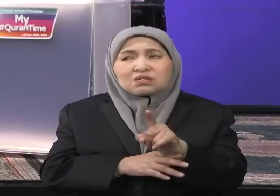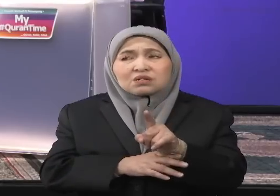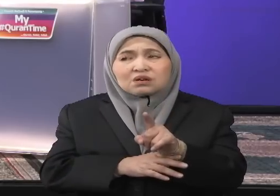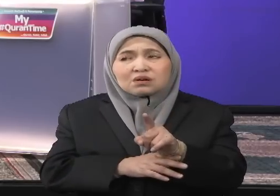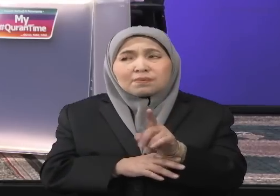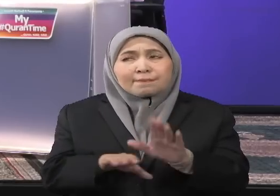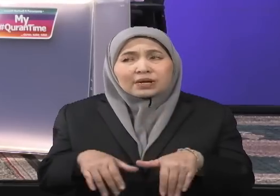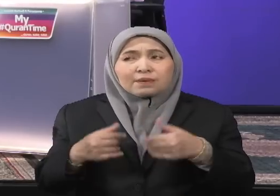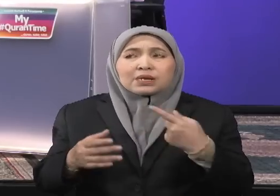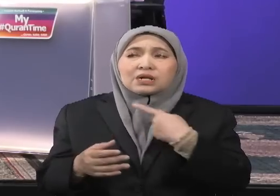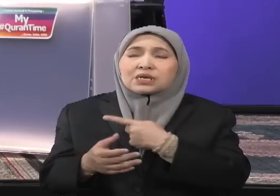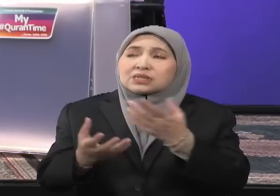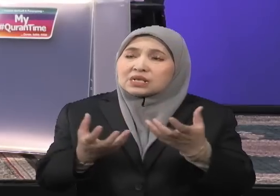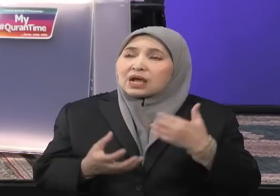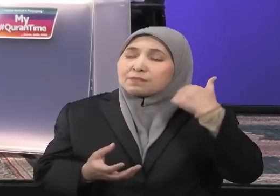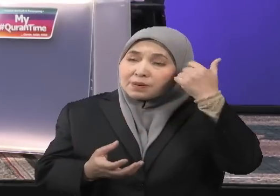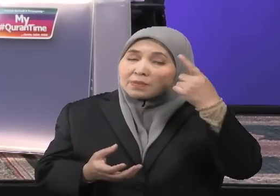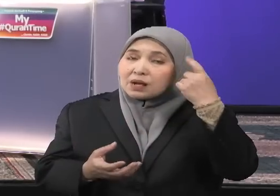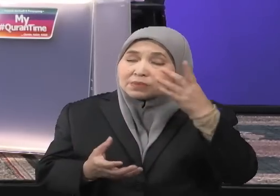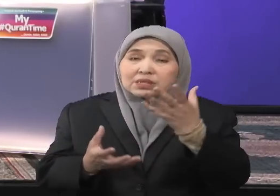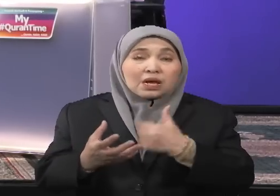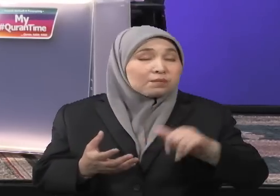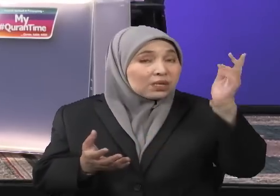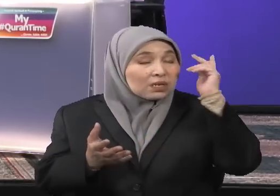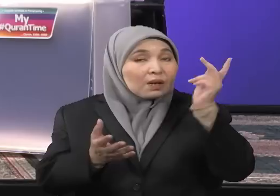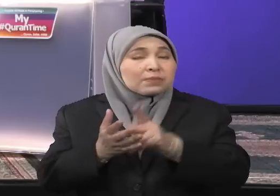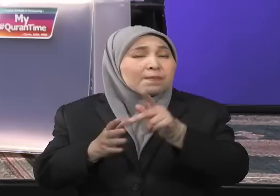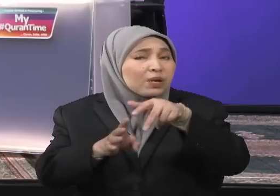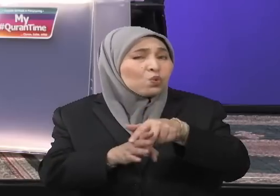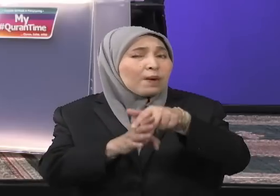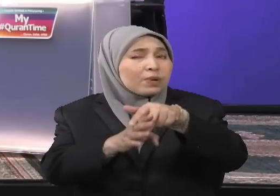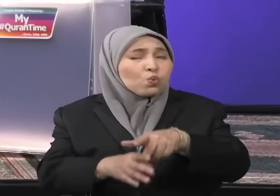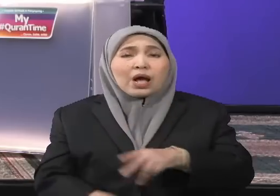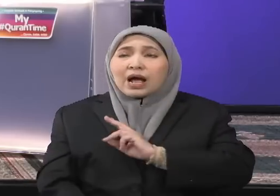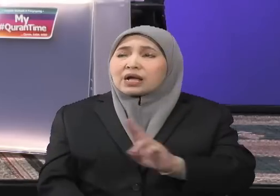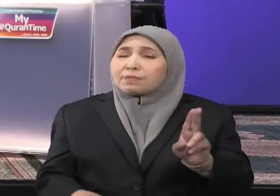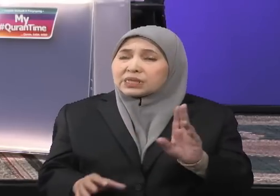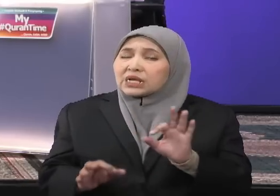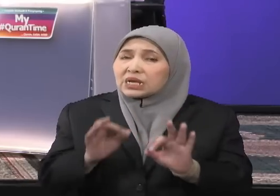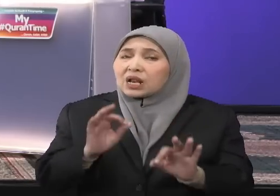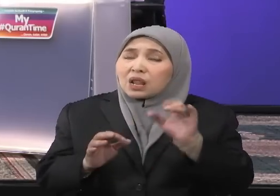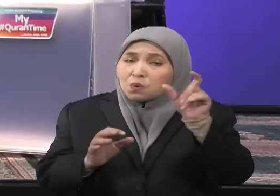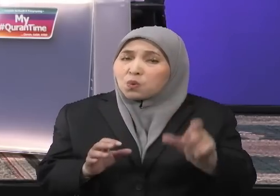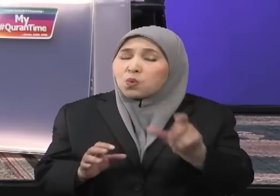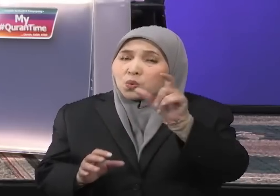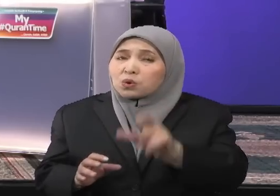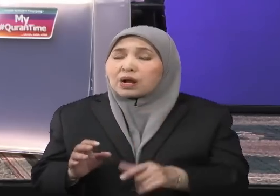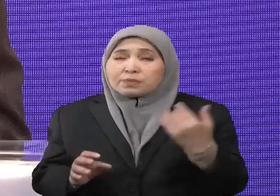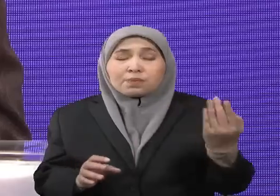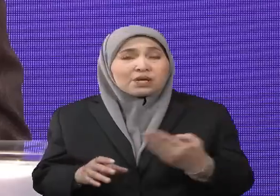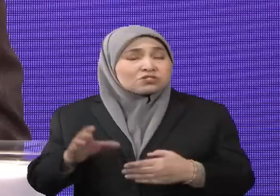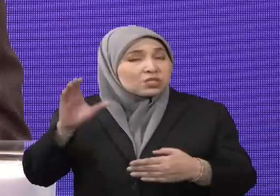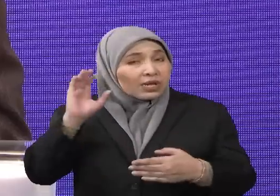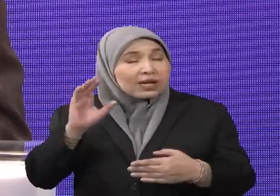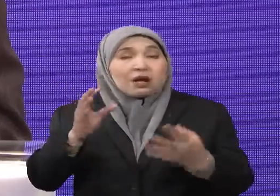bagaimana kita memahami atau benar mengenali penunggang-penunggang agar menusat kalau-kalau orang biasa saya dengar